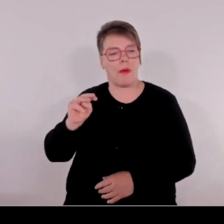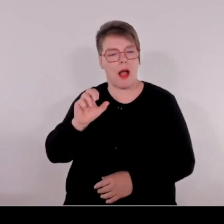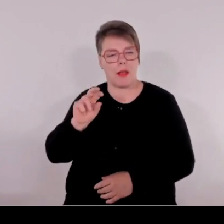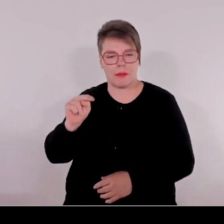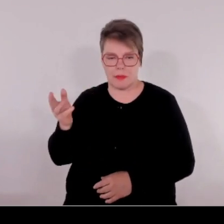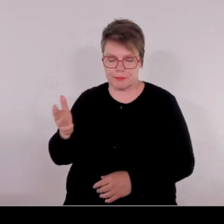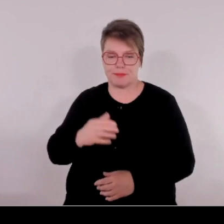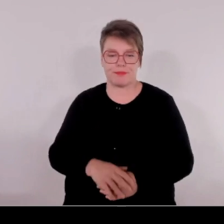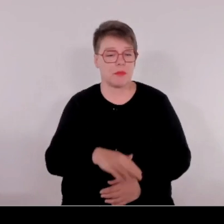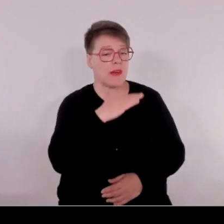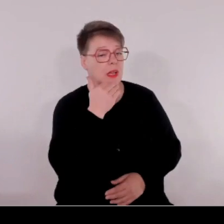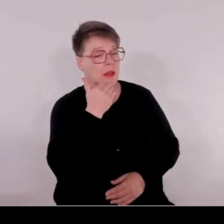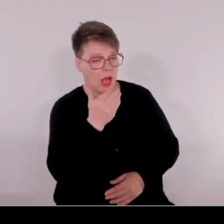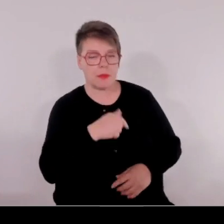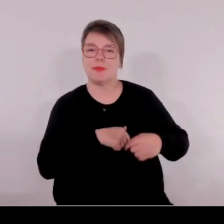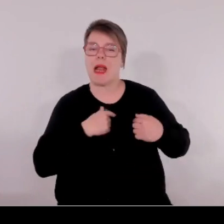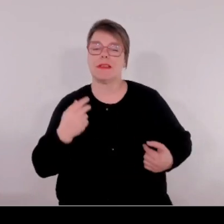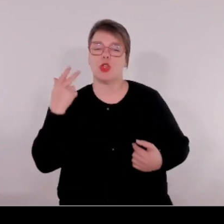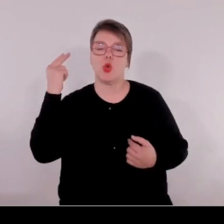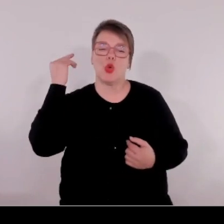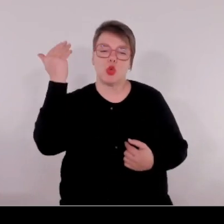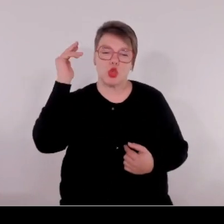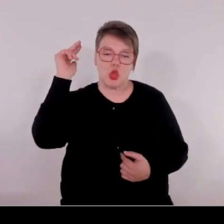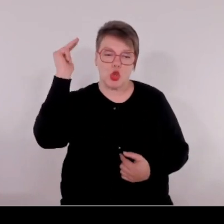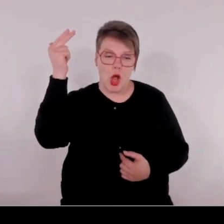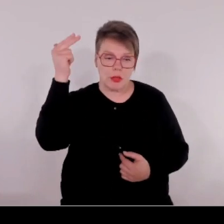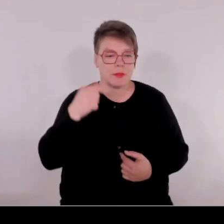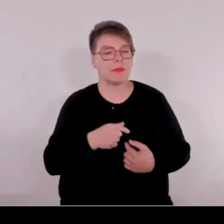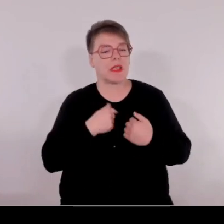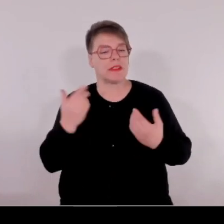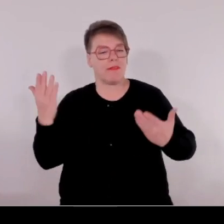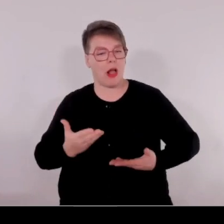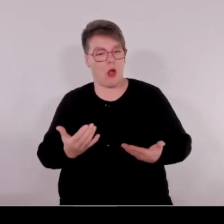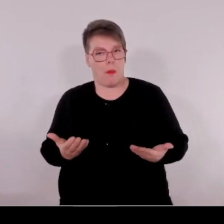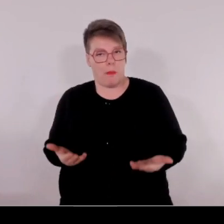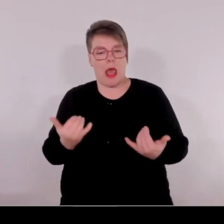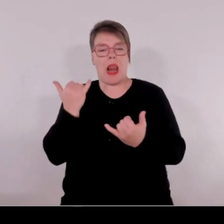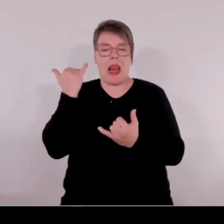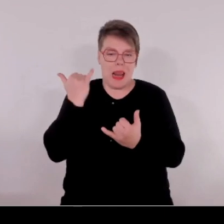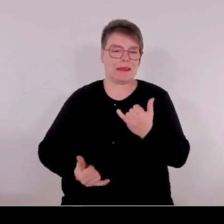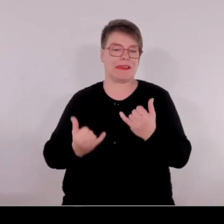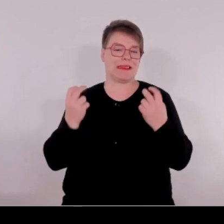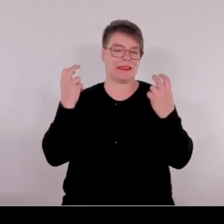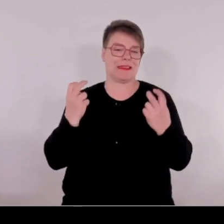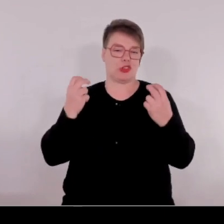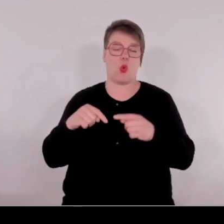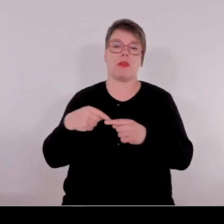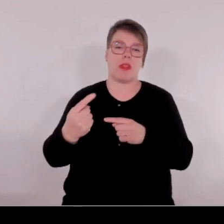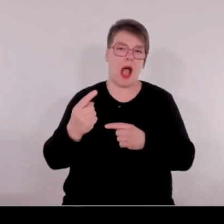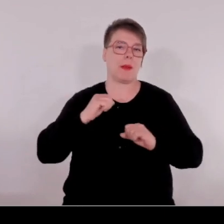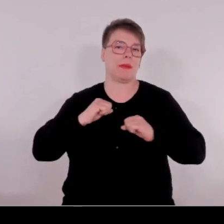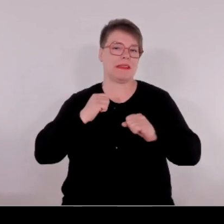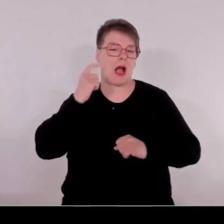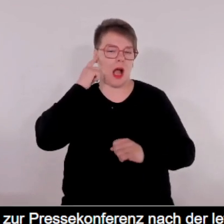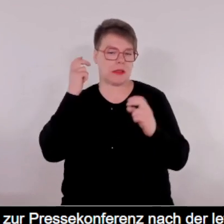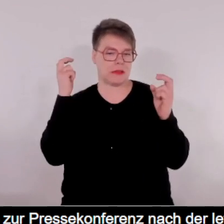Ministerpräsident Dr. Söder stattgefunden hat im Kabinettsaal der Bayerischen Staatskanzlei. Wir haben zwar